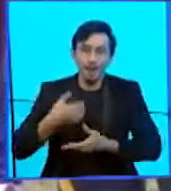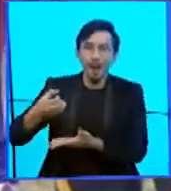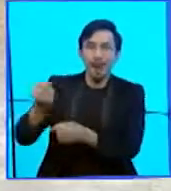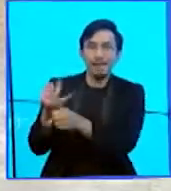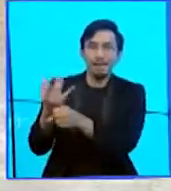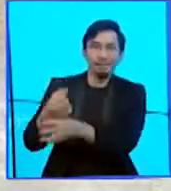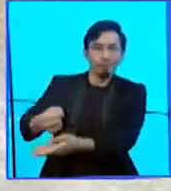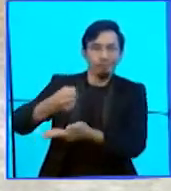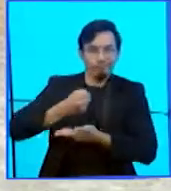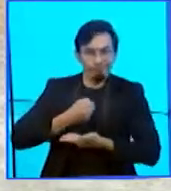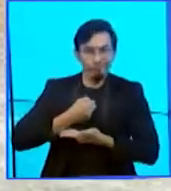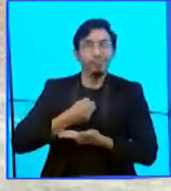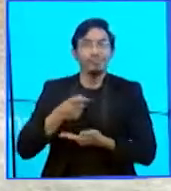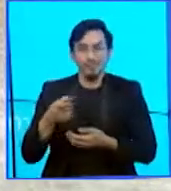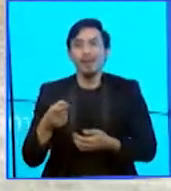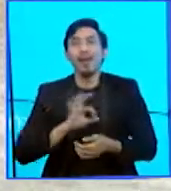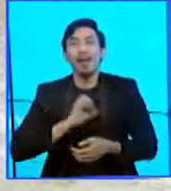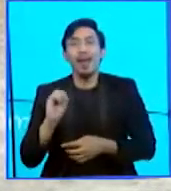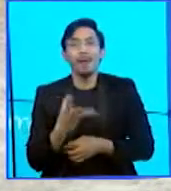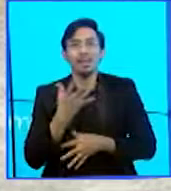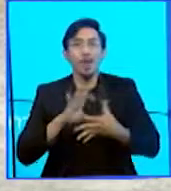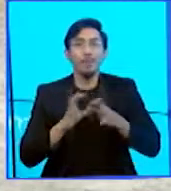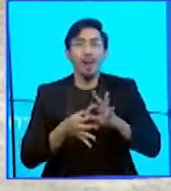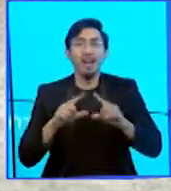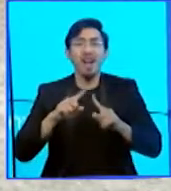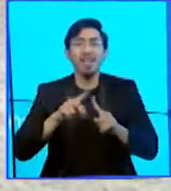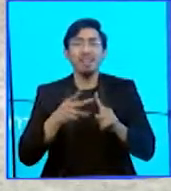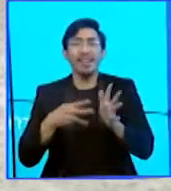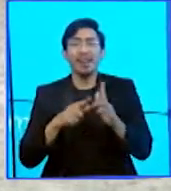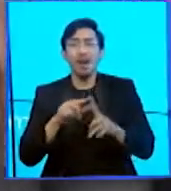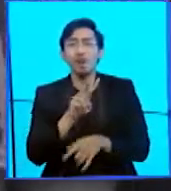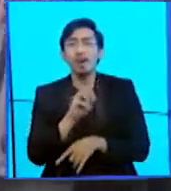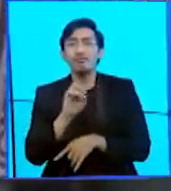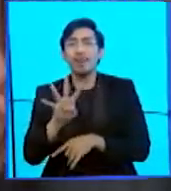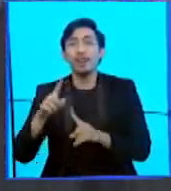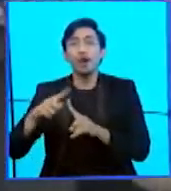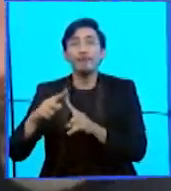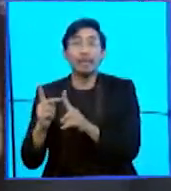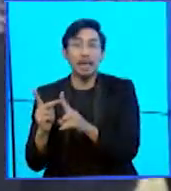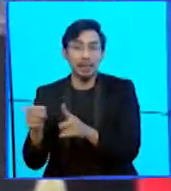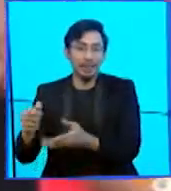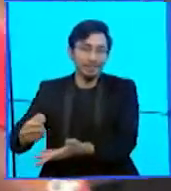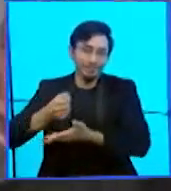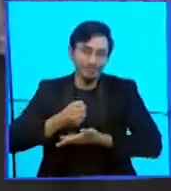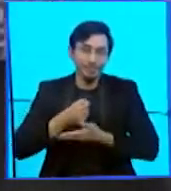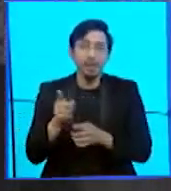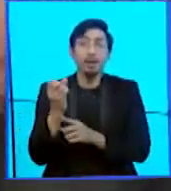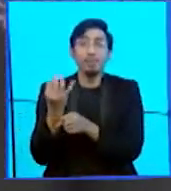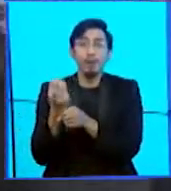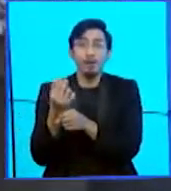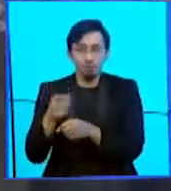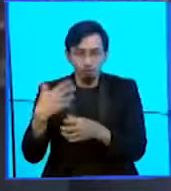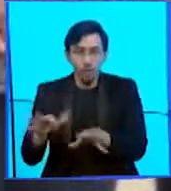Api PON Papua dari peraih medali emas Olimpiade Athena 2004 Taufik Hidayat. Kirab Api PON di Jayapura dilanjutkan